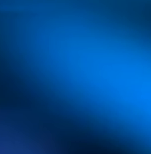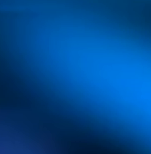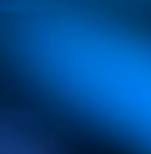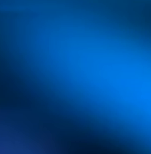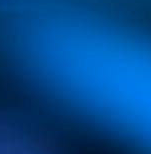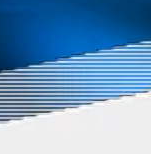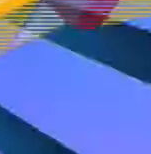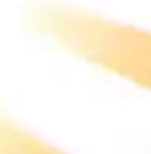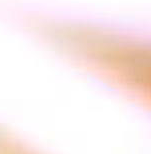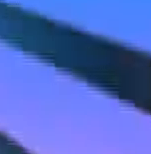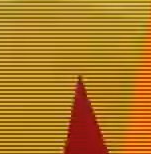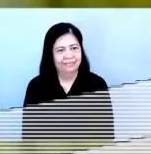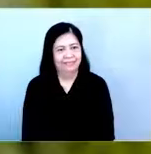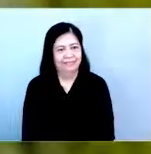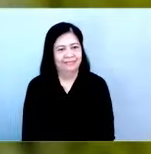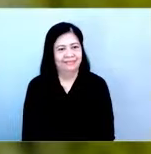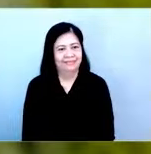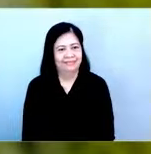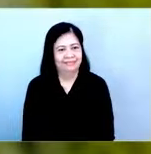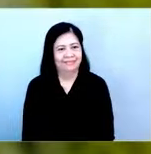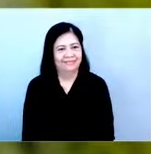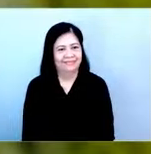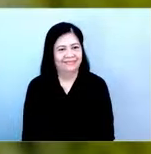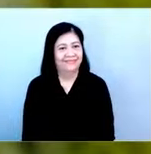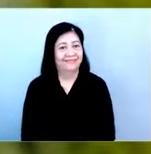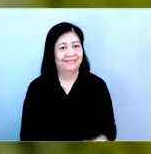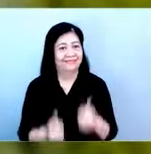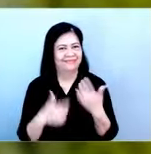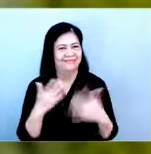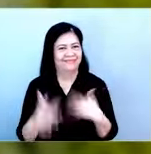Dolores! Dolores! Dolores! You had me at kakanin!